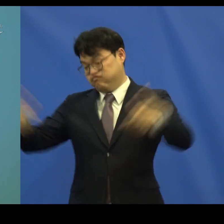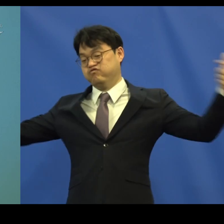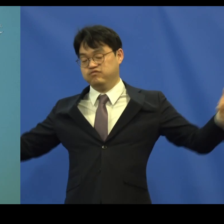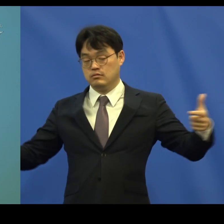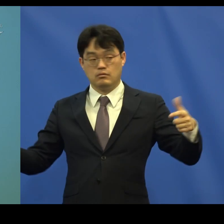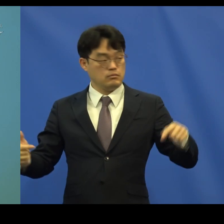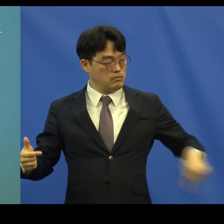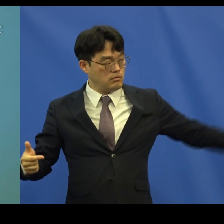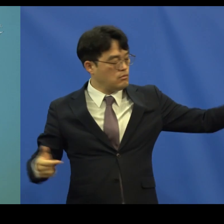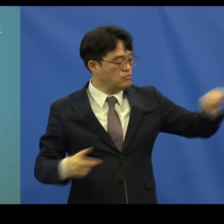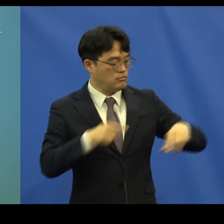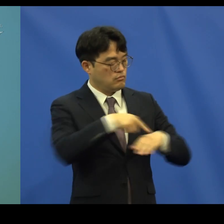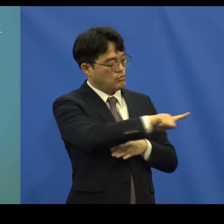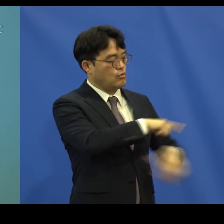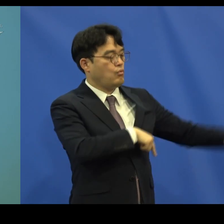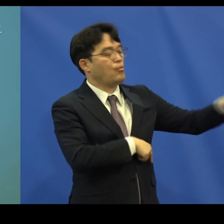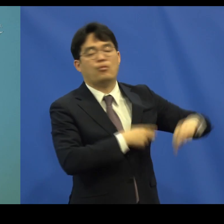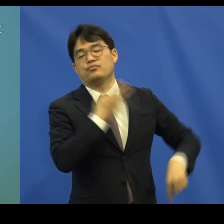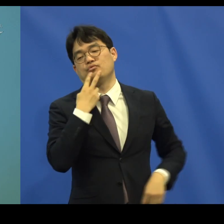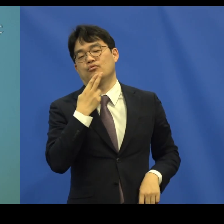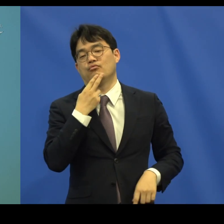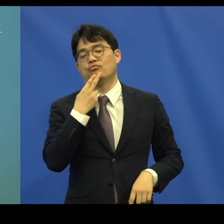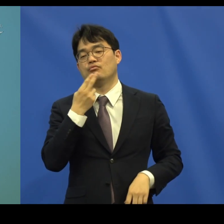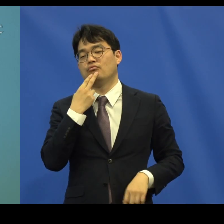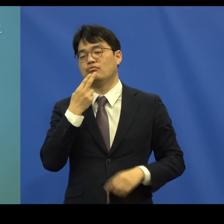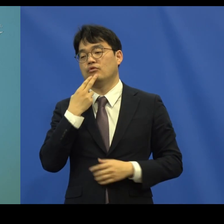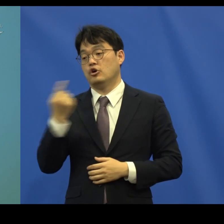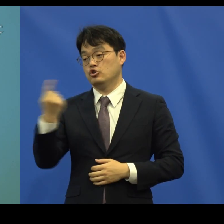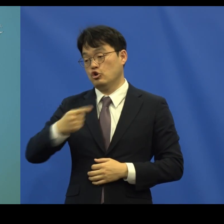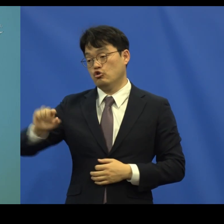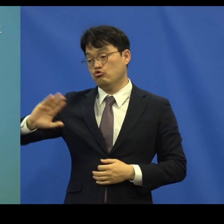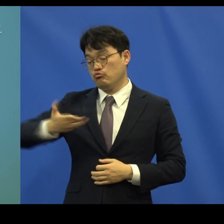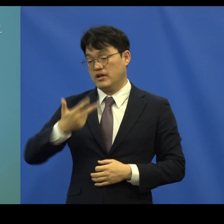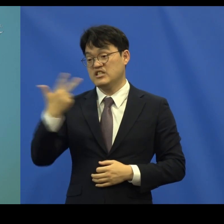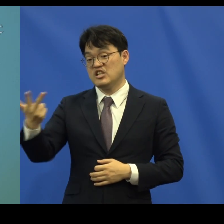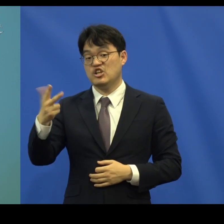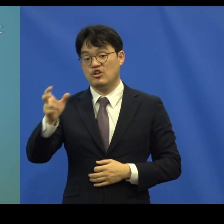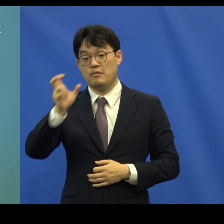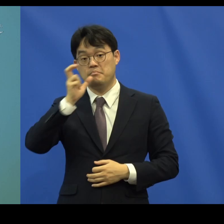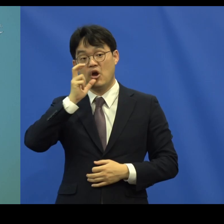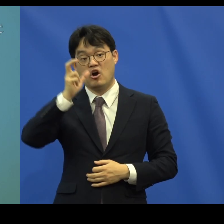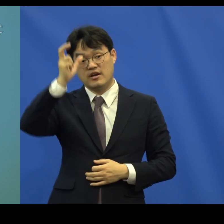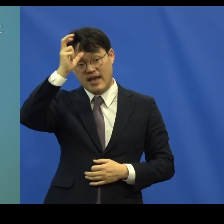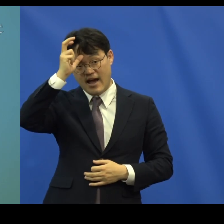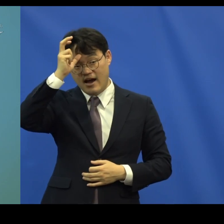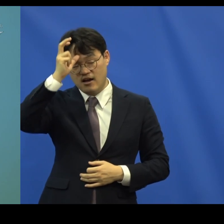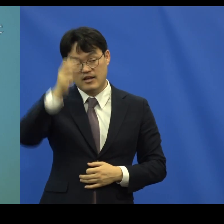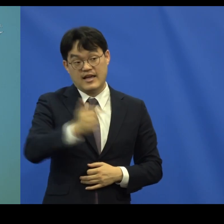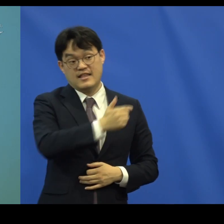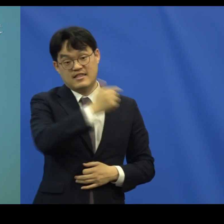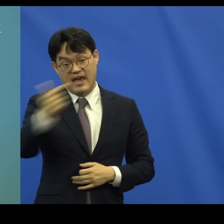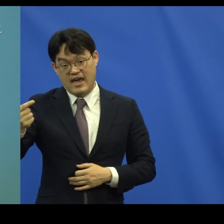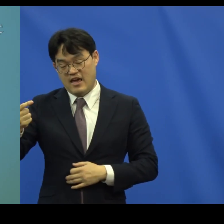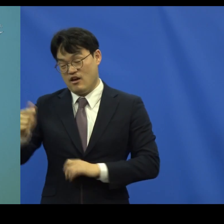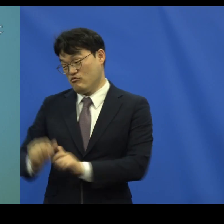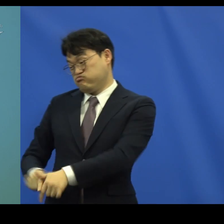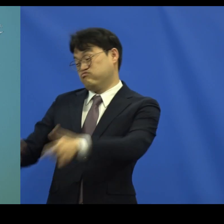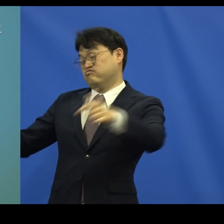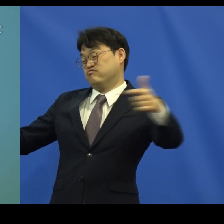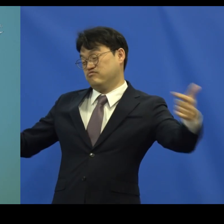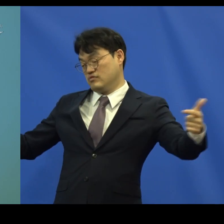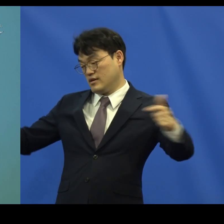평양 대부흥운동은 모든 교회 학자들에 의하면 그 부흥은 그냥 인위적인 게 아니라 하나님의